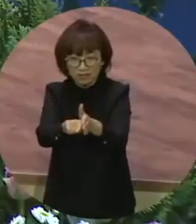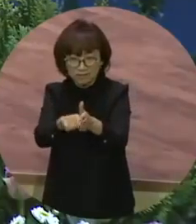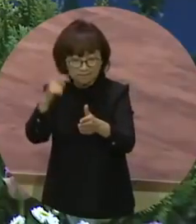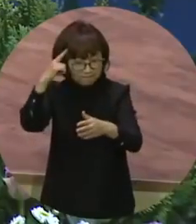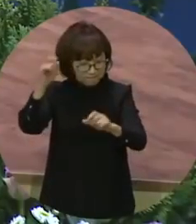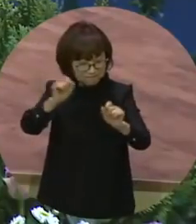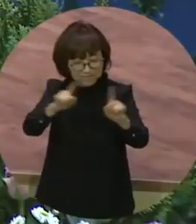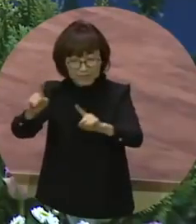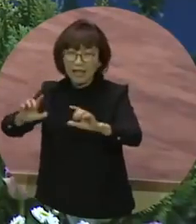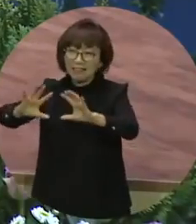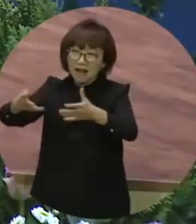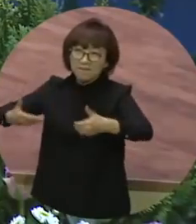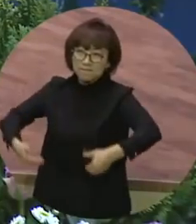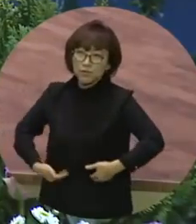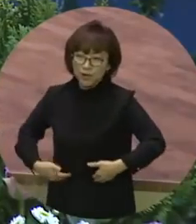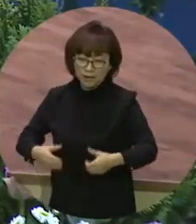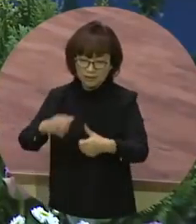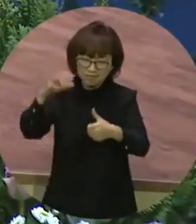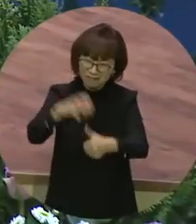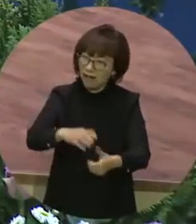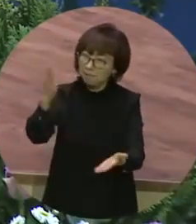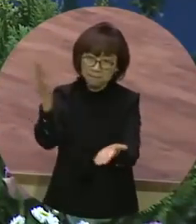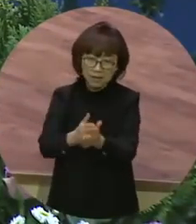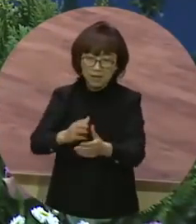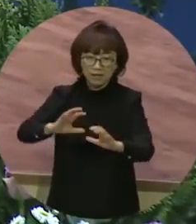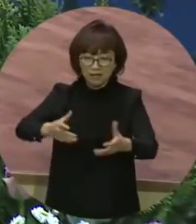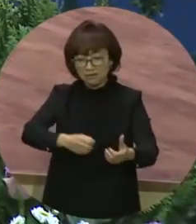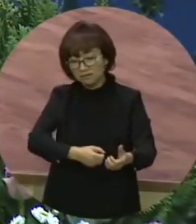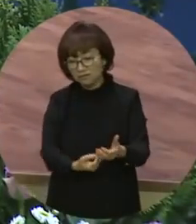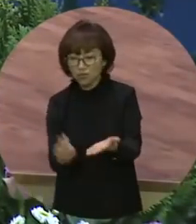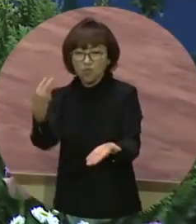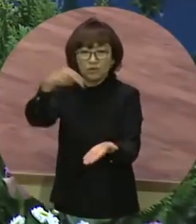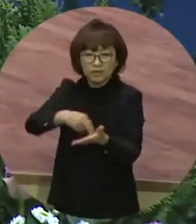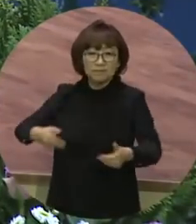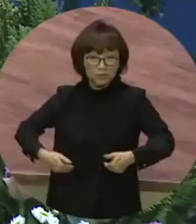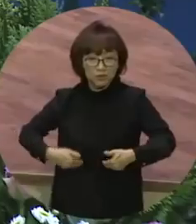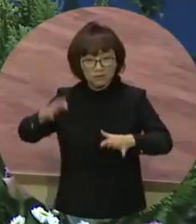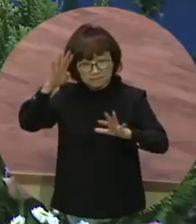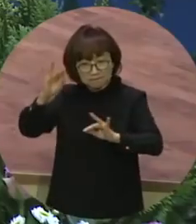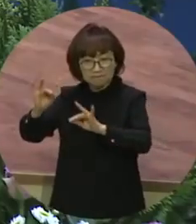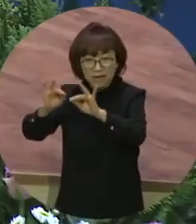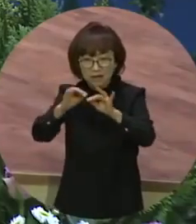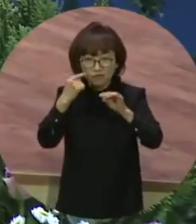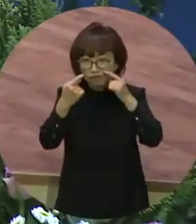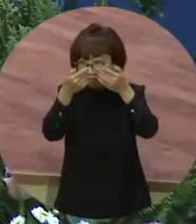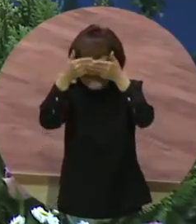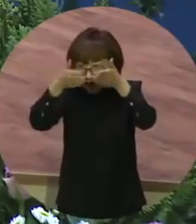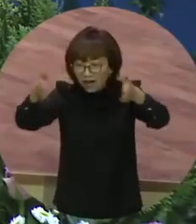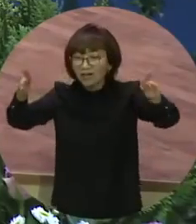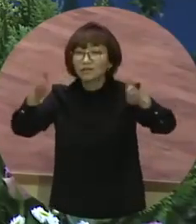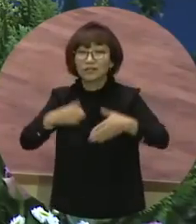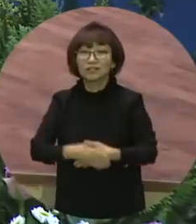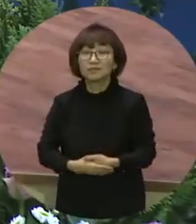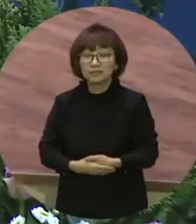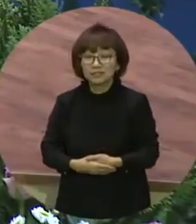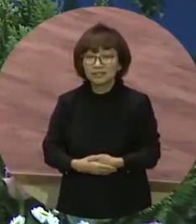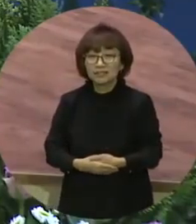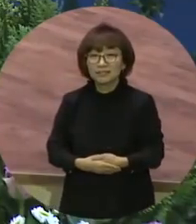의식, 국가 의식이 생기게 된 거예요. 우리는 이런 역사 의식에서 한 걸음 더 나아가서